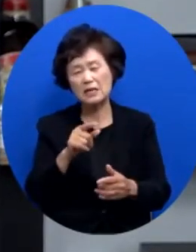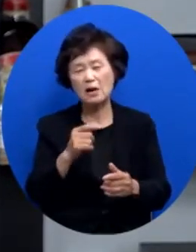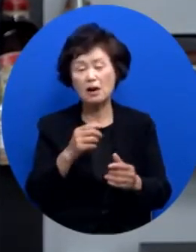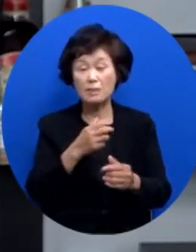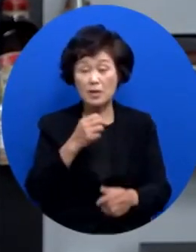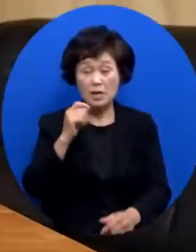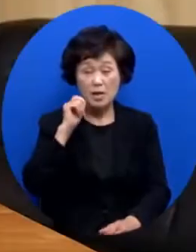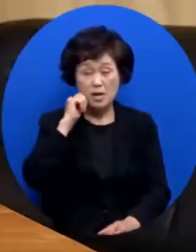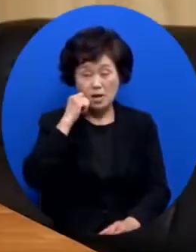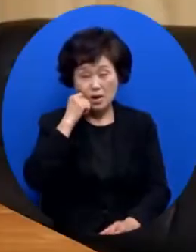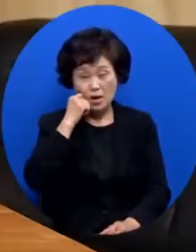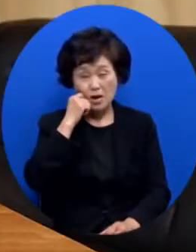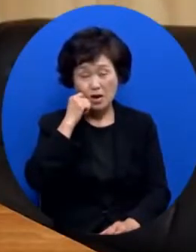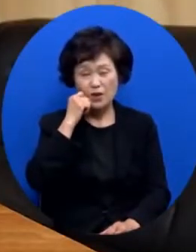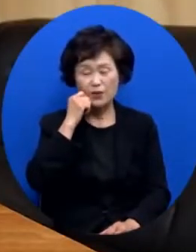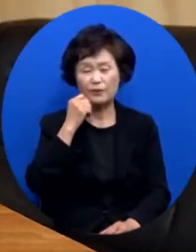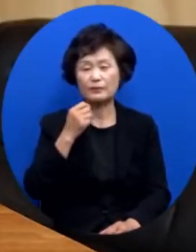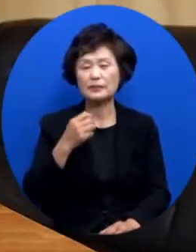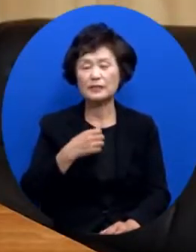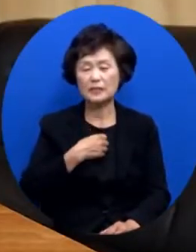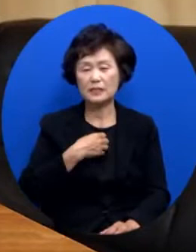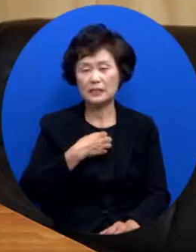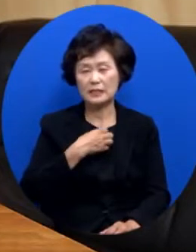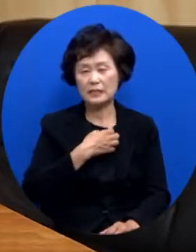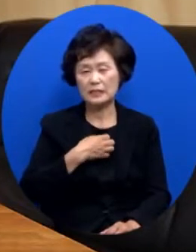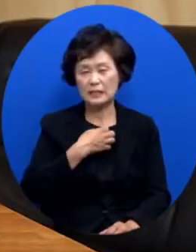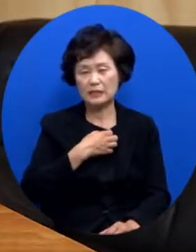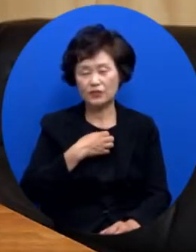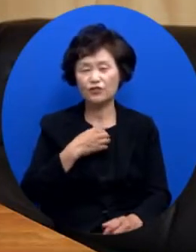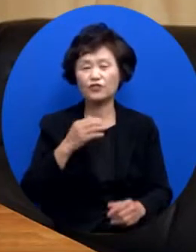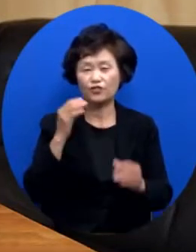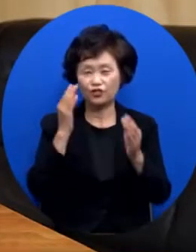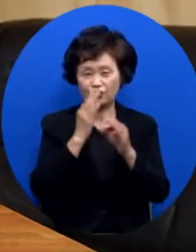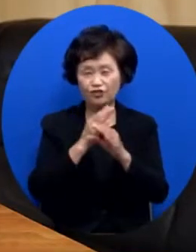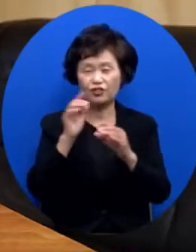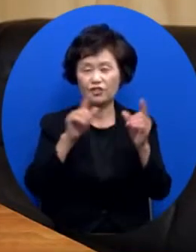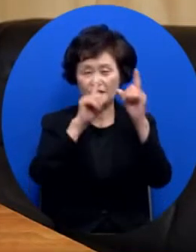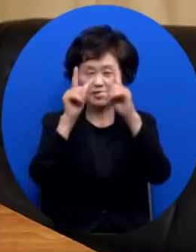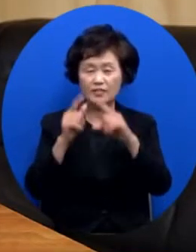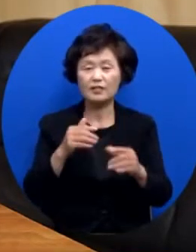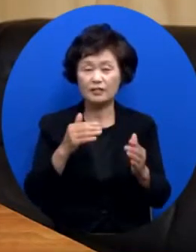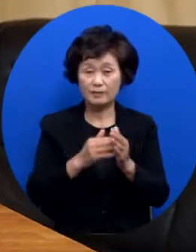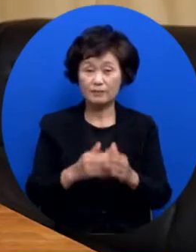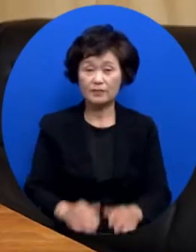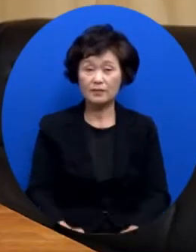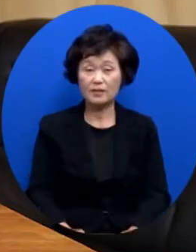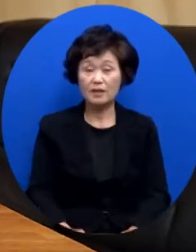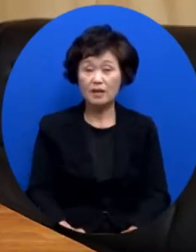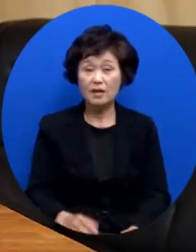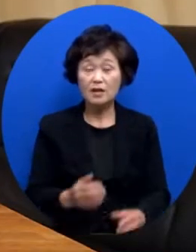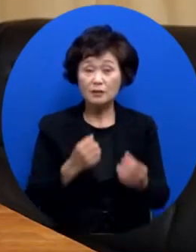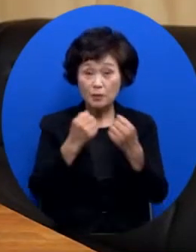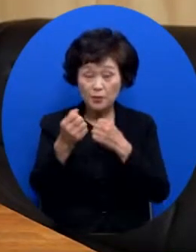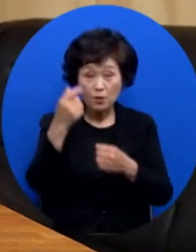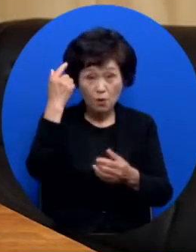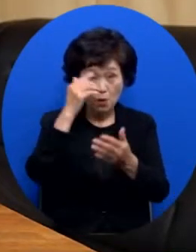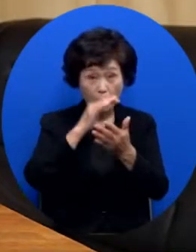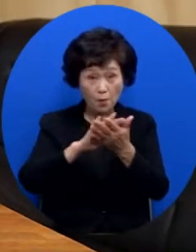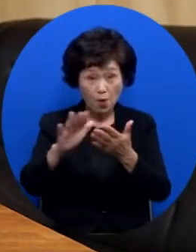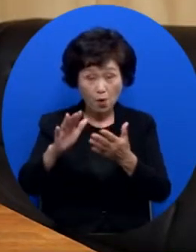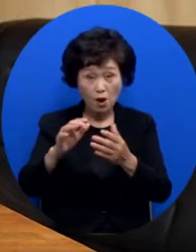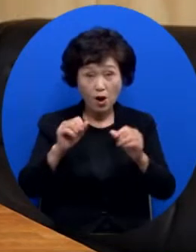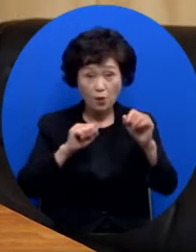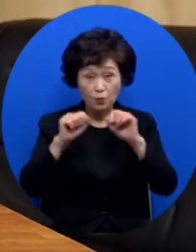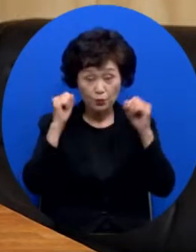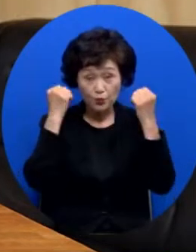살았습니다. 연좌제의 굴레 속에서도 북한 선교에 관심을 갖고 평화운동을 지금 애쓰고 계시는데요.